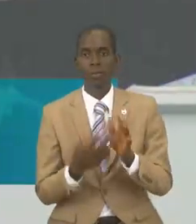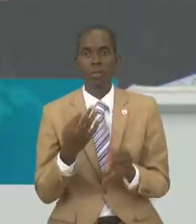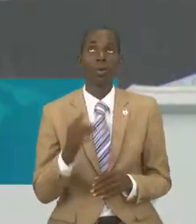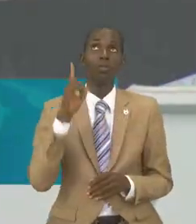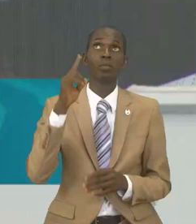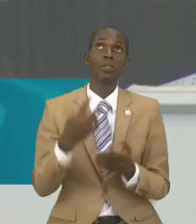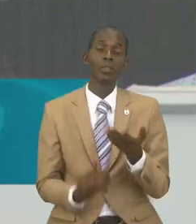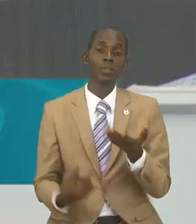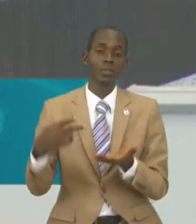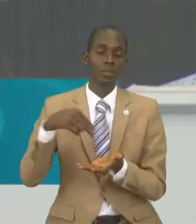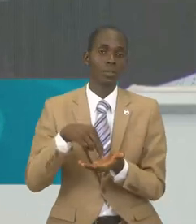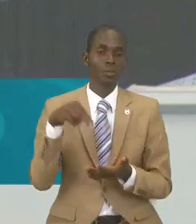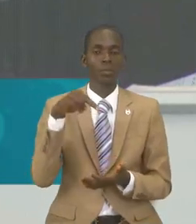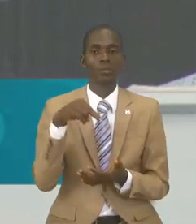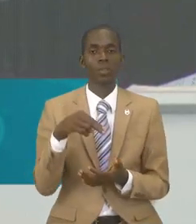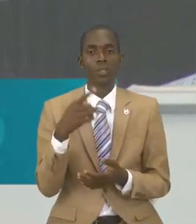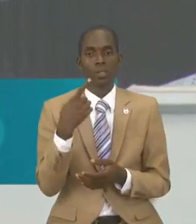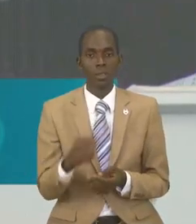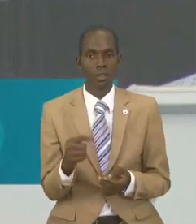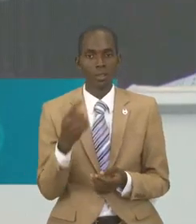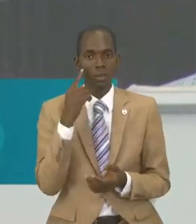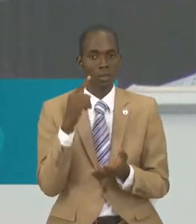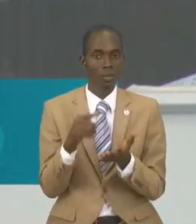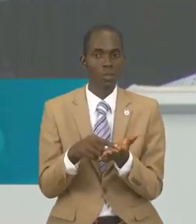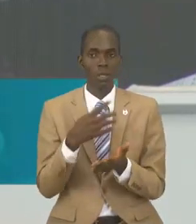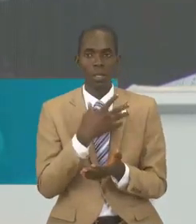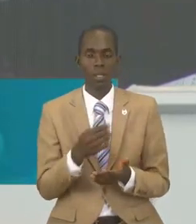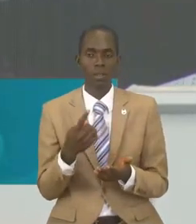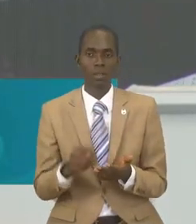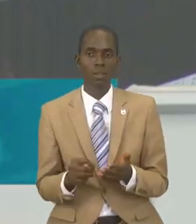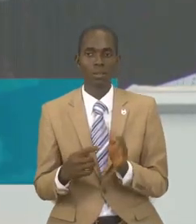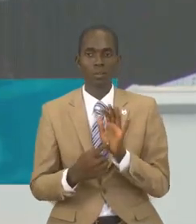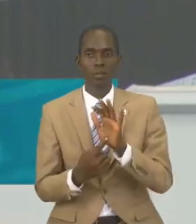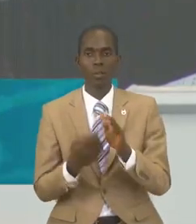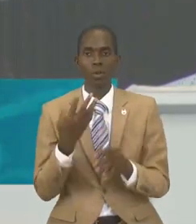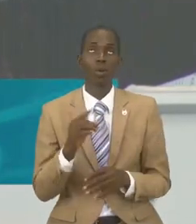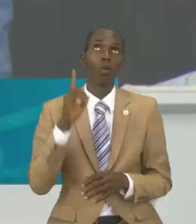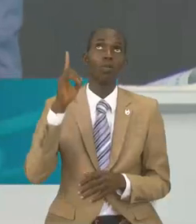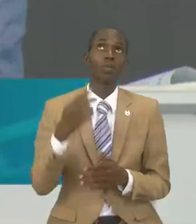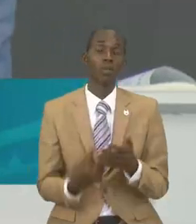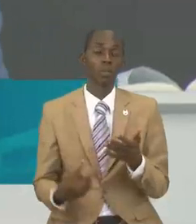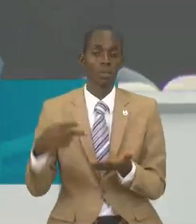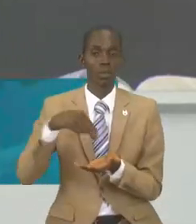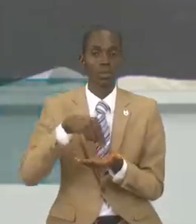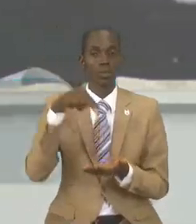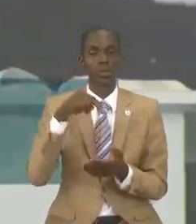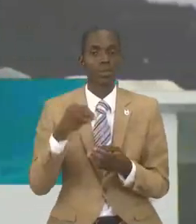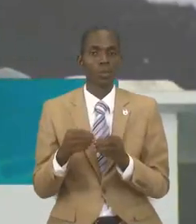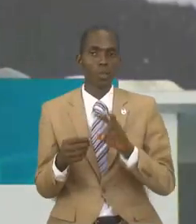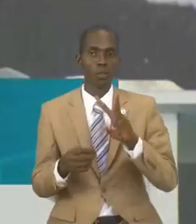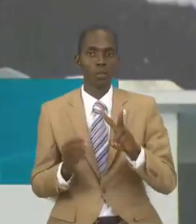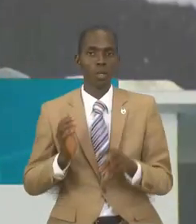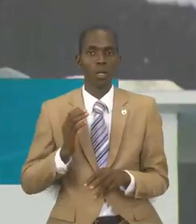résurrection. La réalisation et la révélation de sa résurrection. Numéro